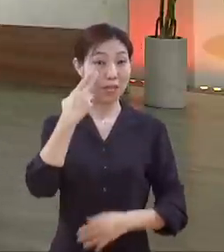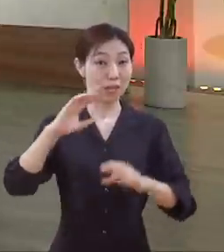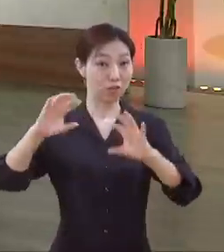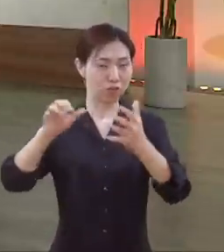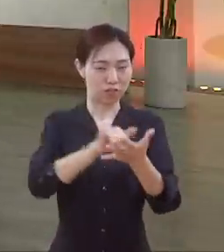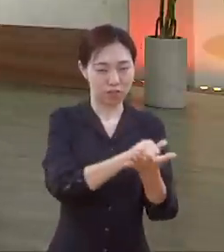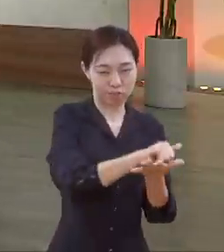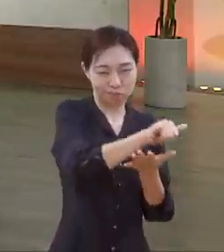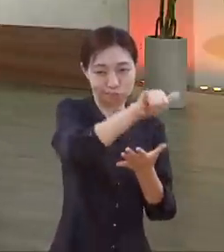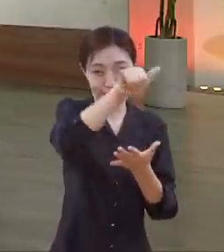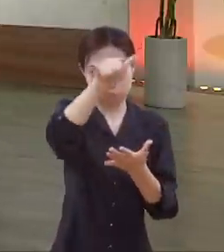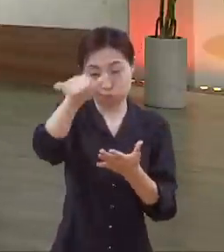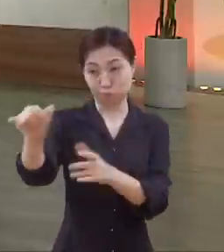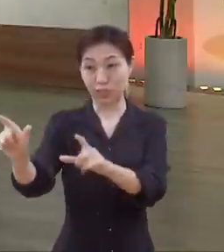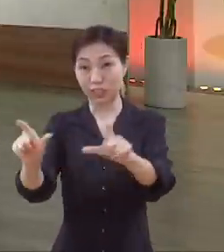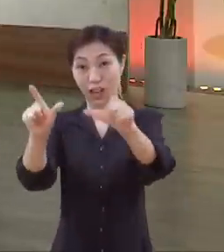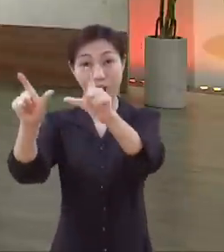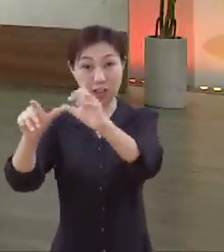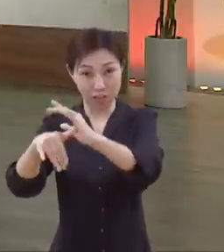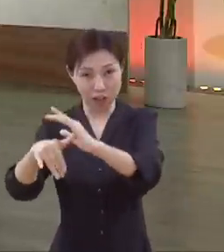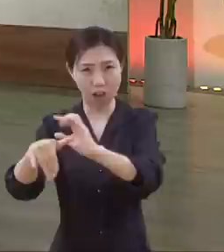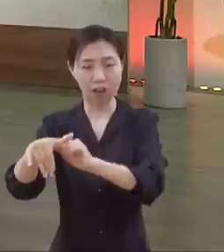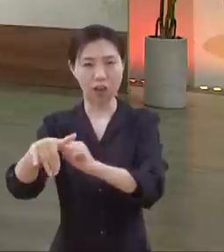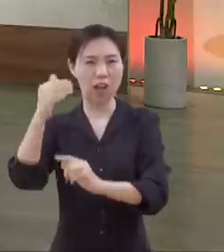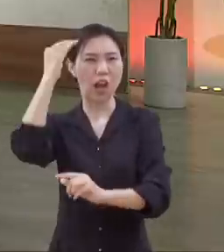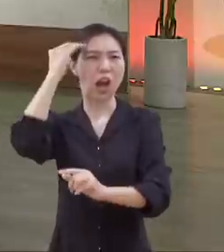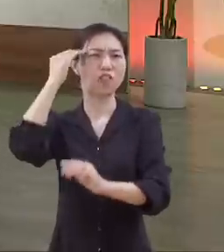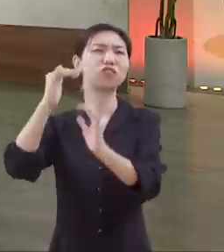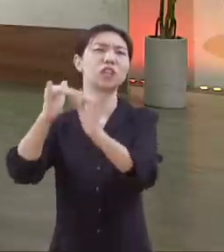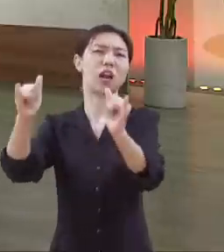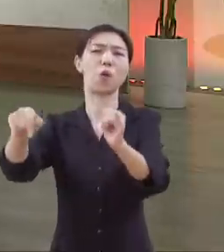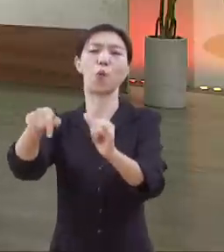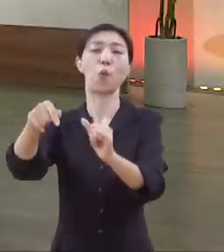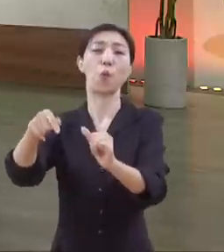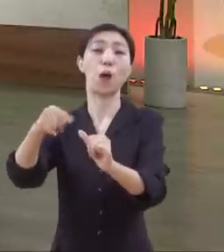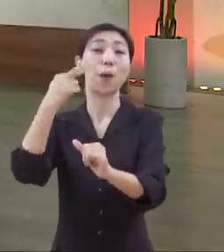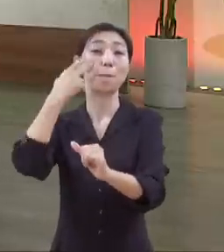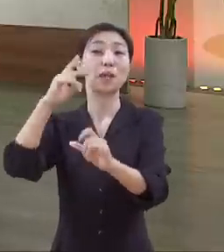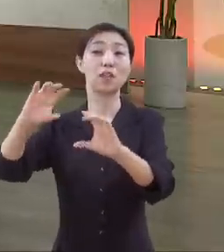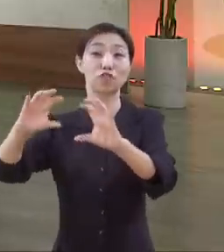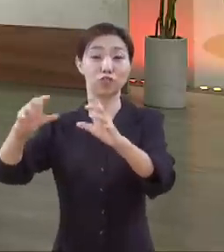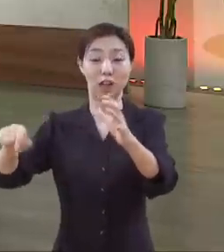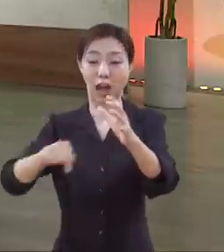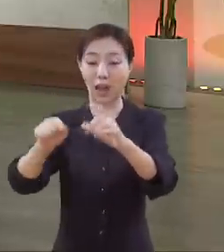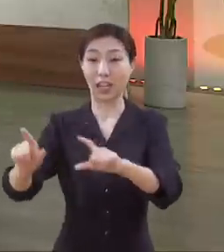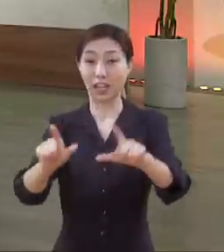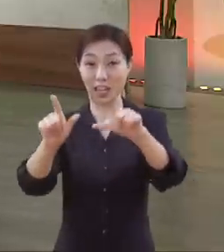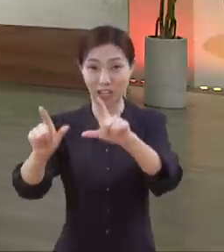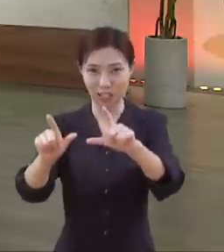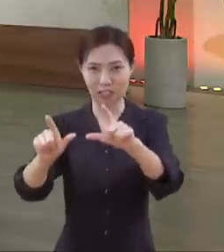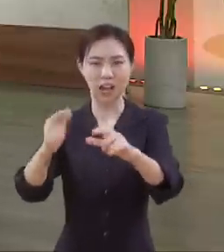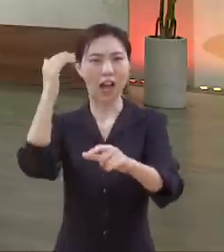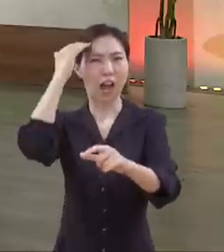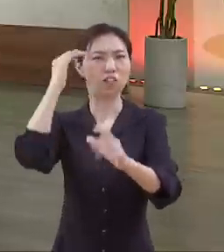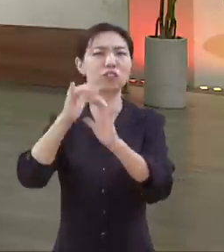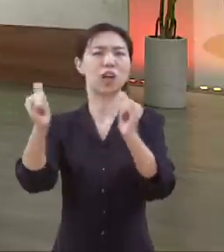위해서 또 여러 가지 또 봉사라든가 많은 활동을 하셨더라고요 특히